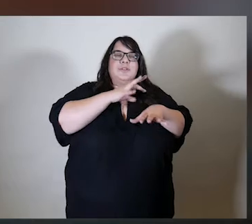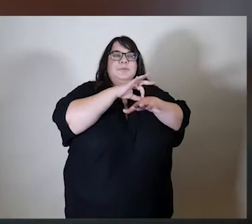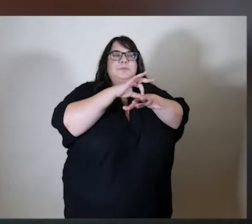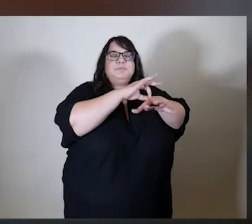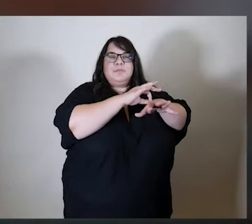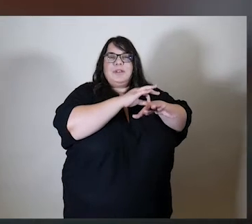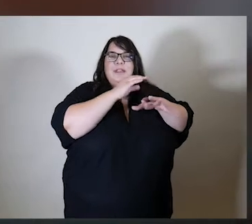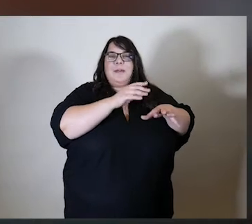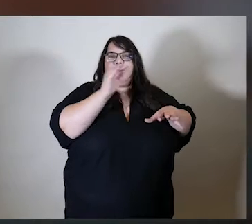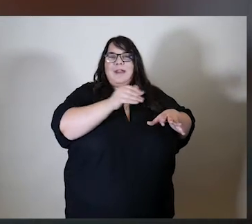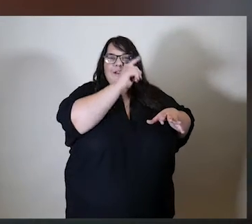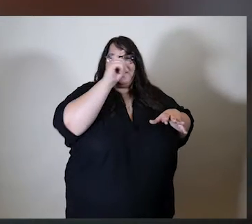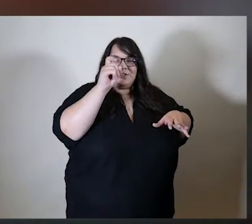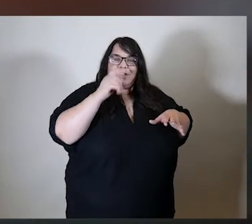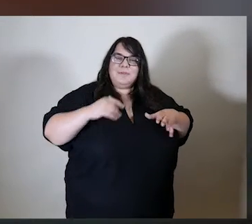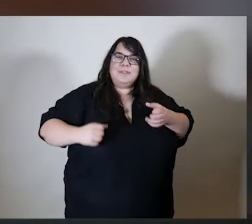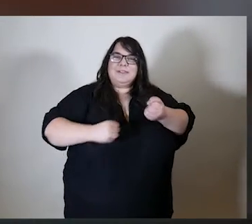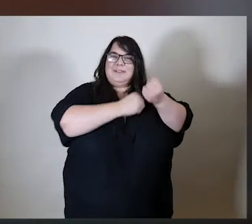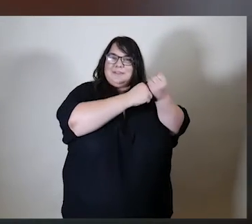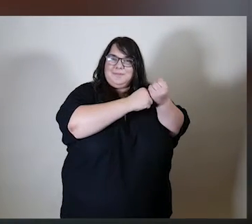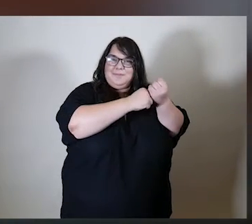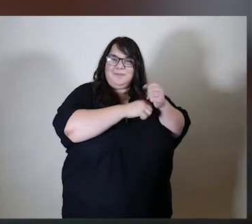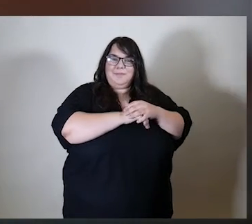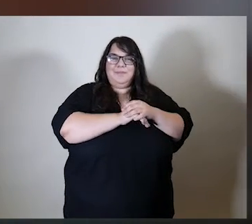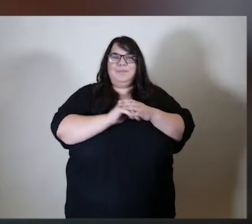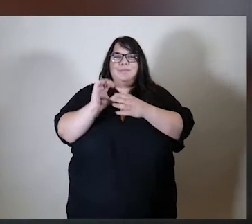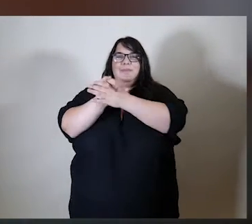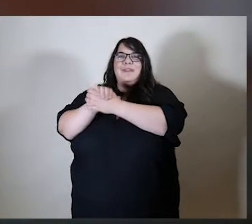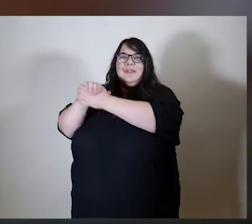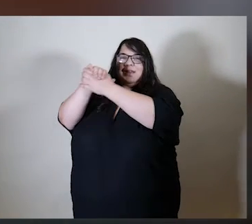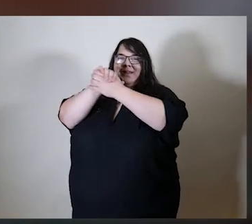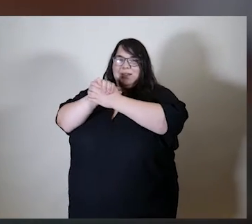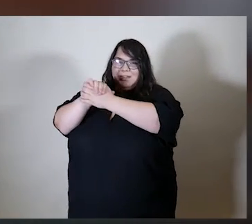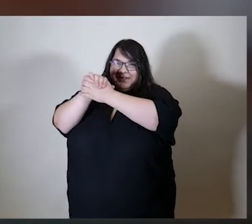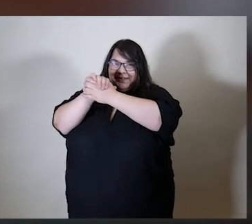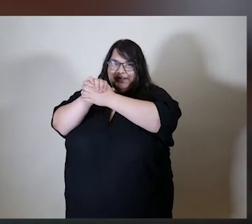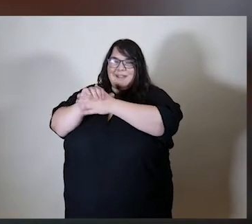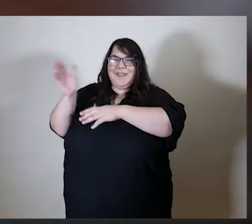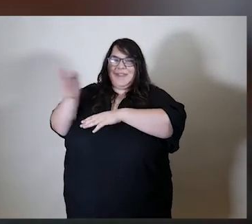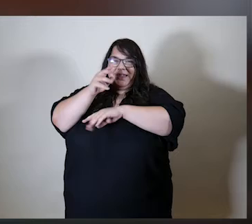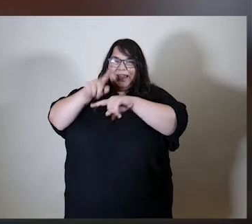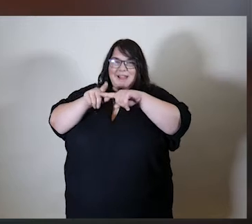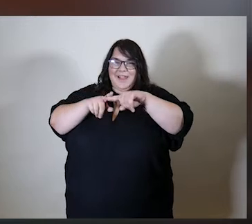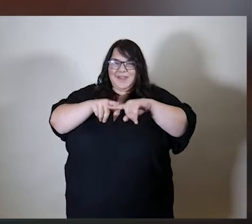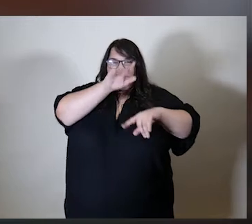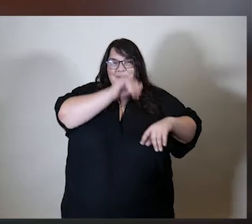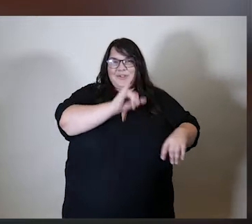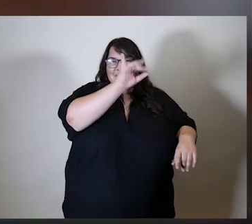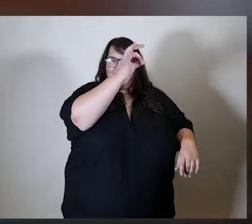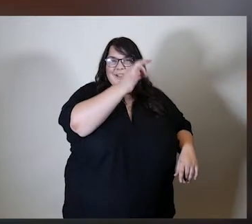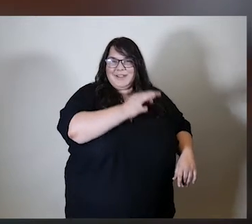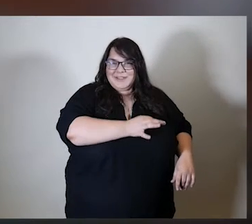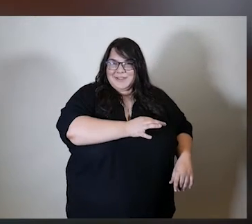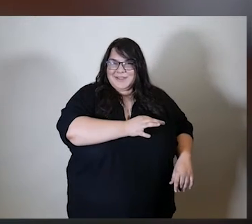ανέβουν ένα Γολγοθά στη ζωή τους. Η Περιφερειακή Ομοσπονδία Ατόμων με αναπηρία Δυτικής Ελλάδας και